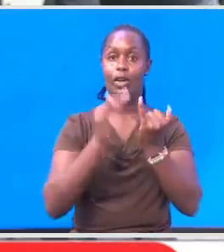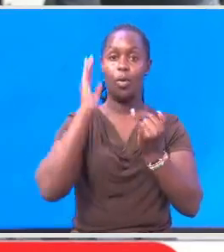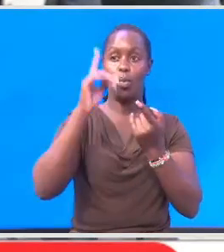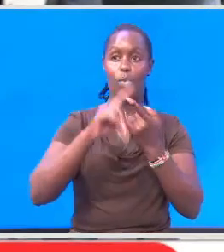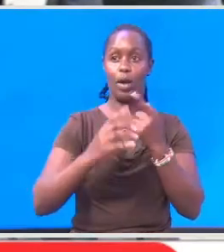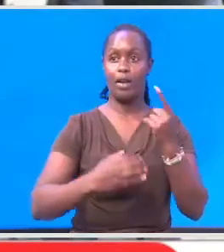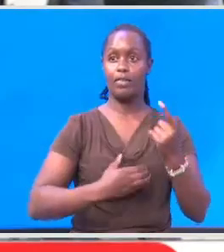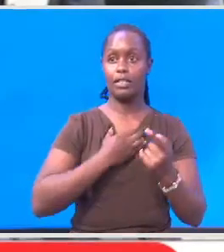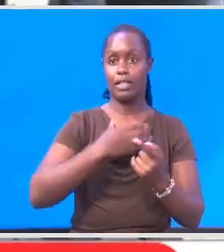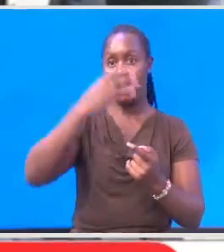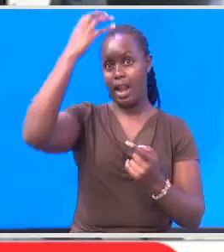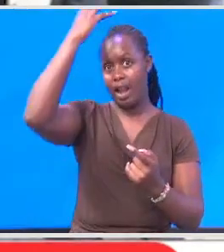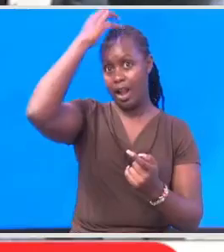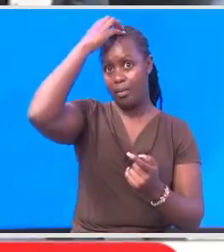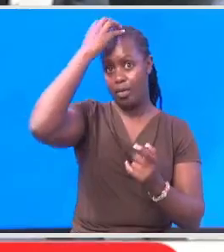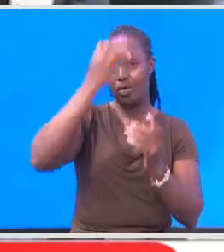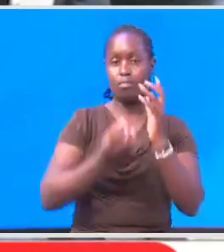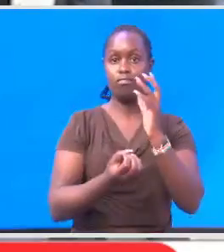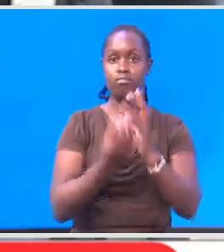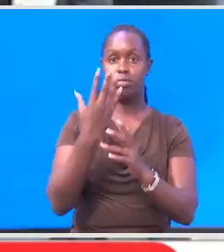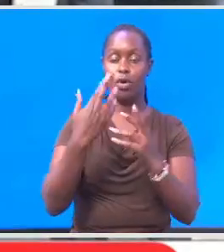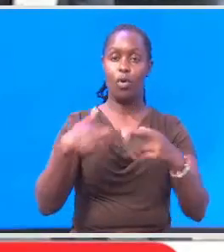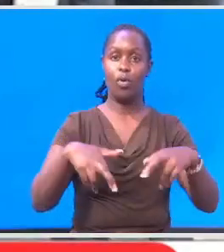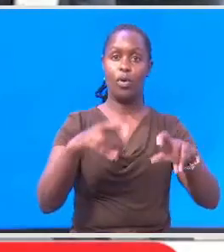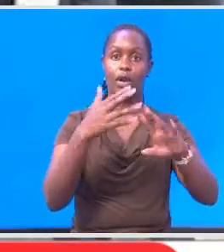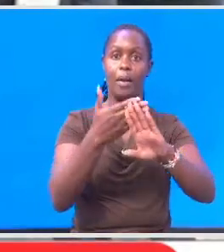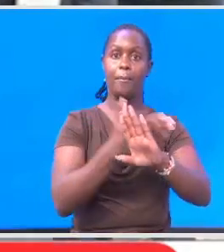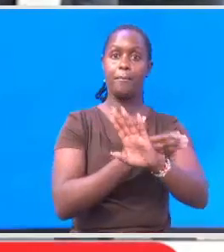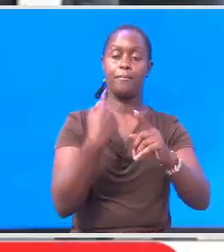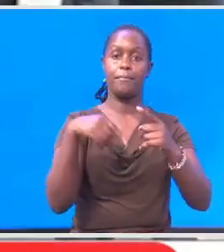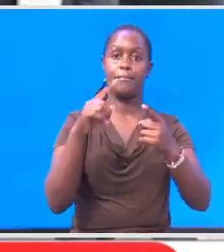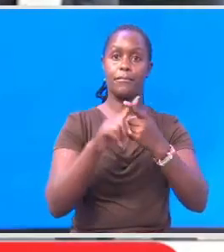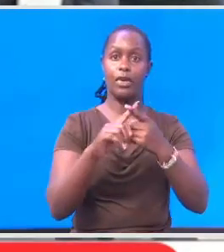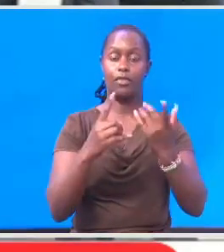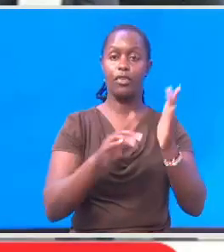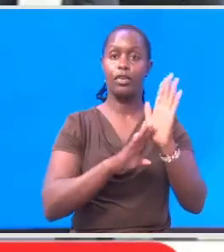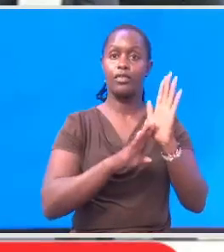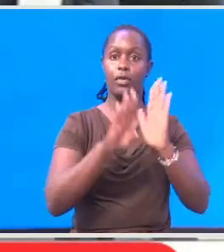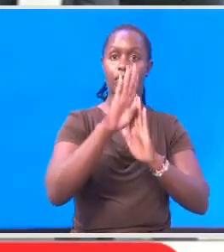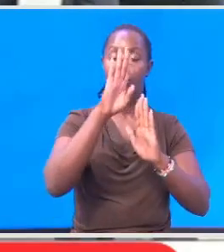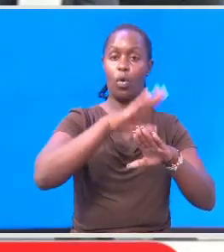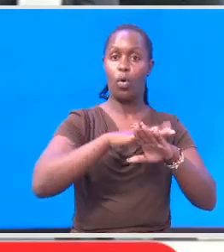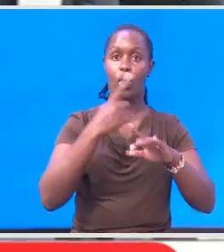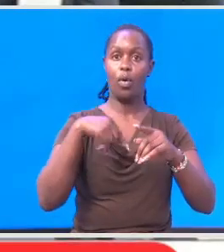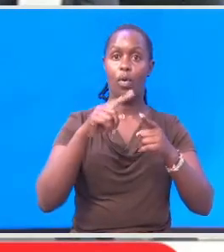atazindua barabara ya Lamu Mashariki kabla ya kukagua ujenzi wa taasisi ya ufundi ya Lamu pamoja na